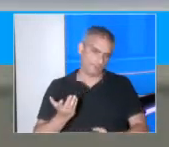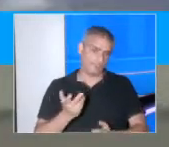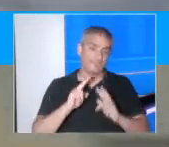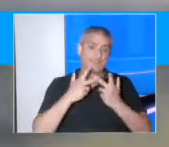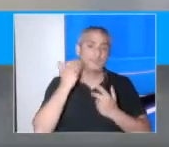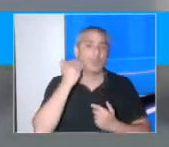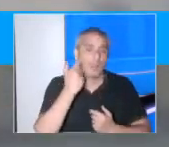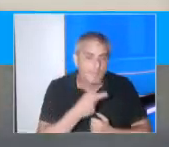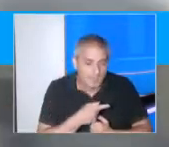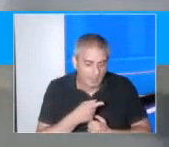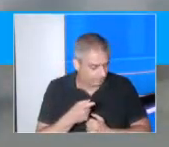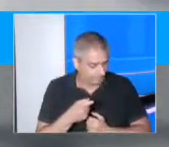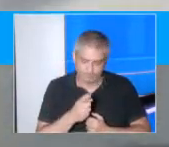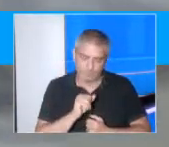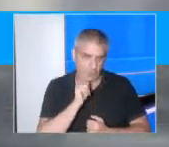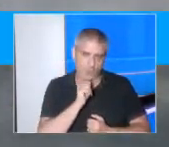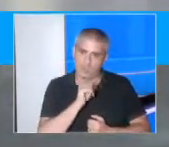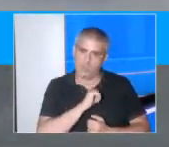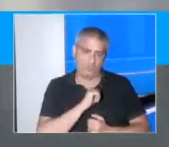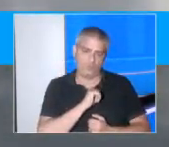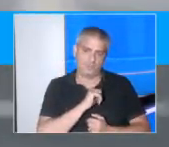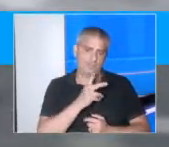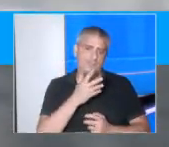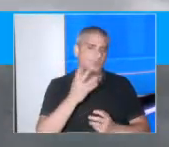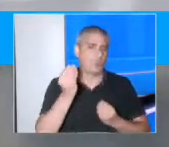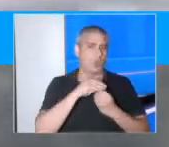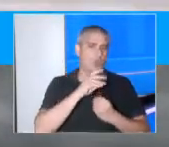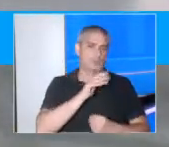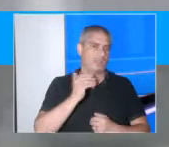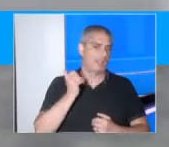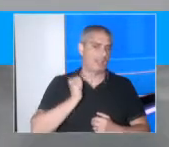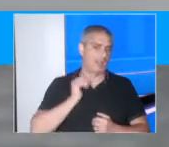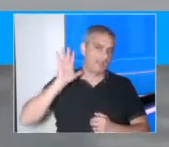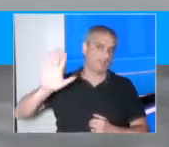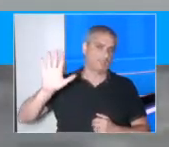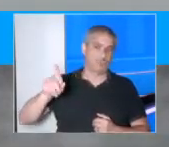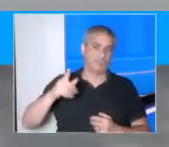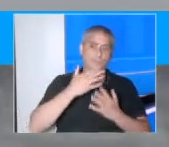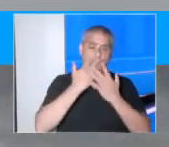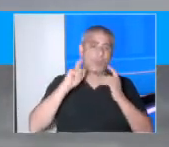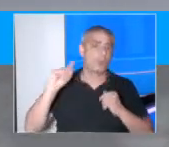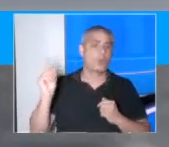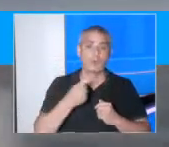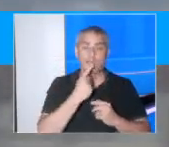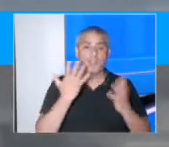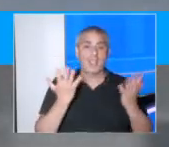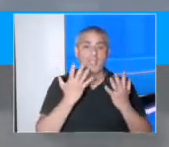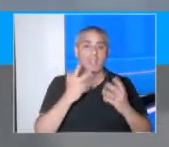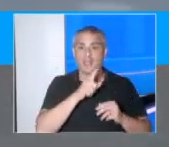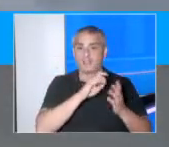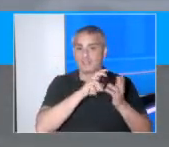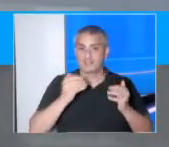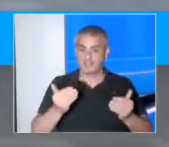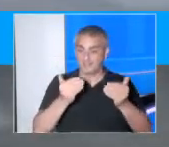שהציבור האמריקאי לא מעוניין בשהות נוספת באפגניסטן. ברור לגמרי שהאופן שבו הנסיגה